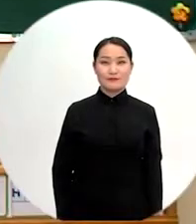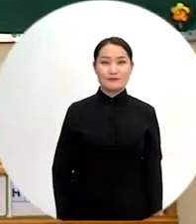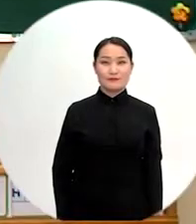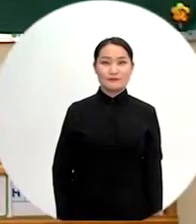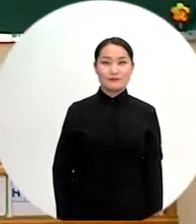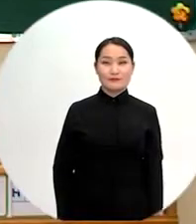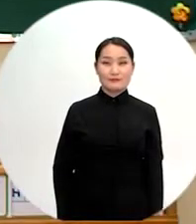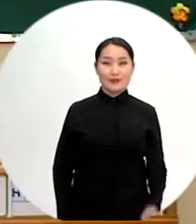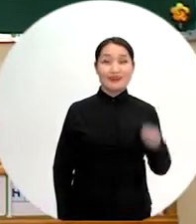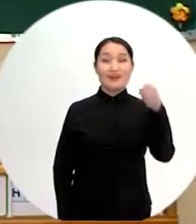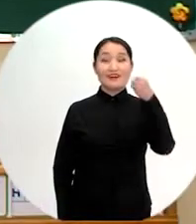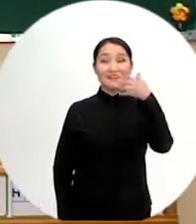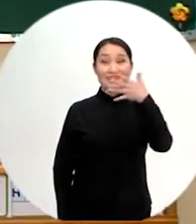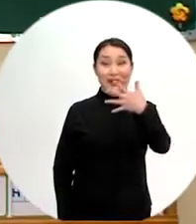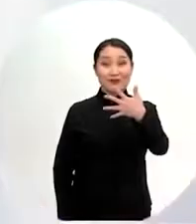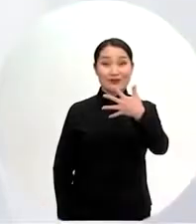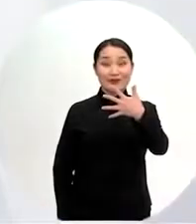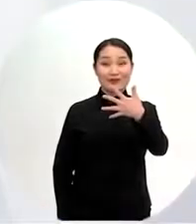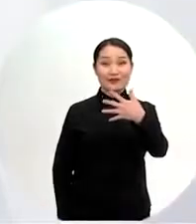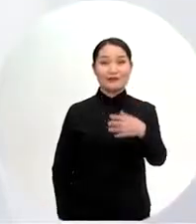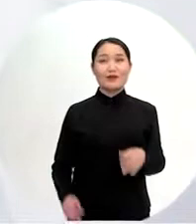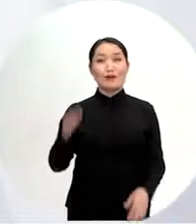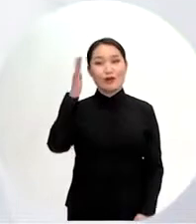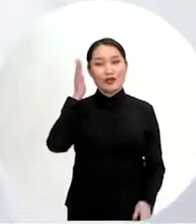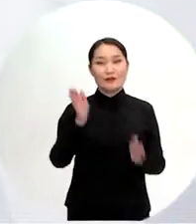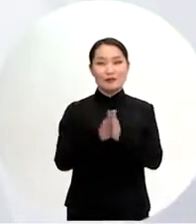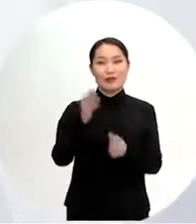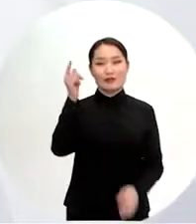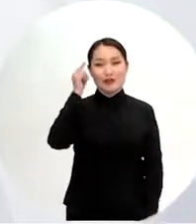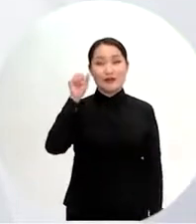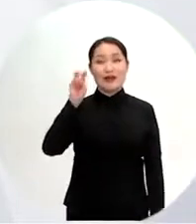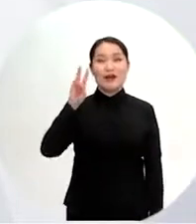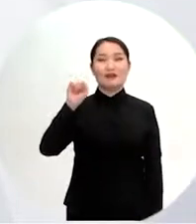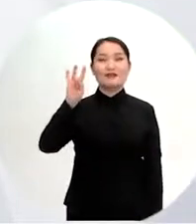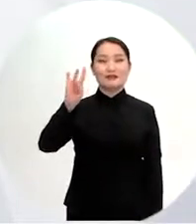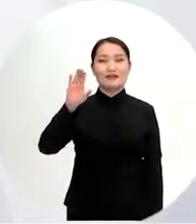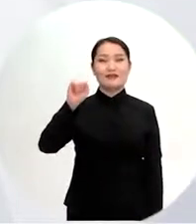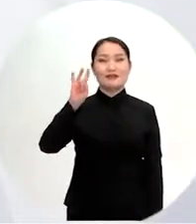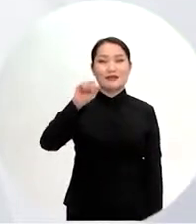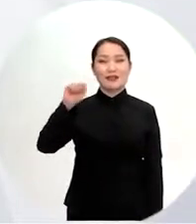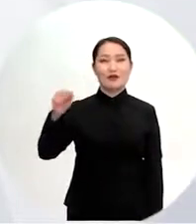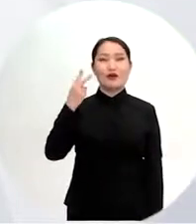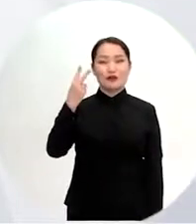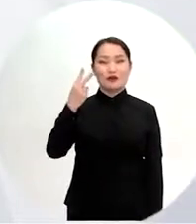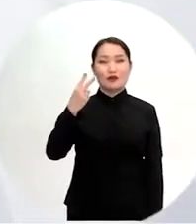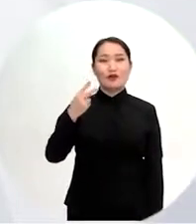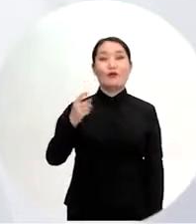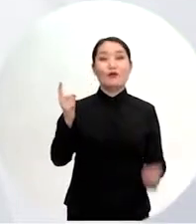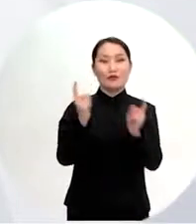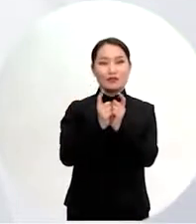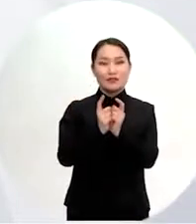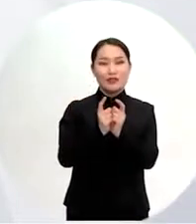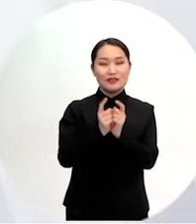Дараагийн бодлогыг хамтдаа бодцгоё. Анар сараа хоёр уулзаад тус бүр 3-3